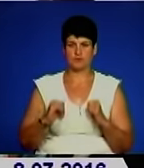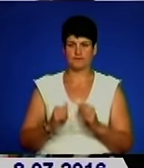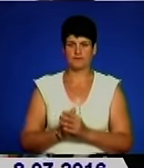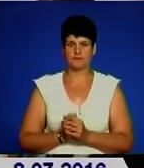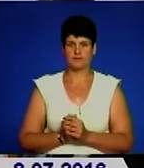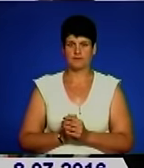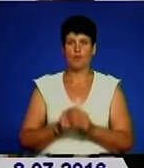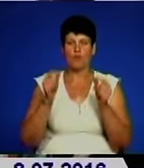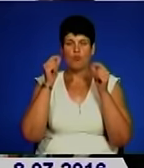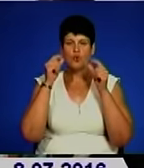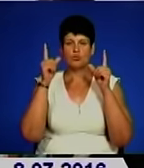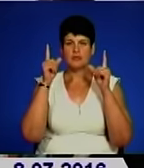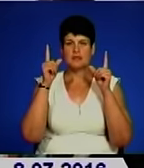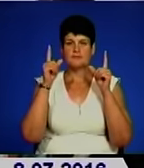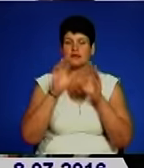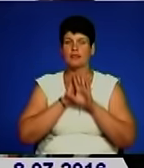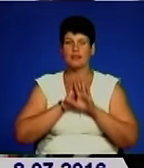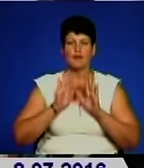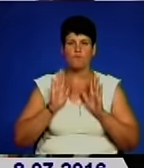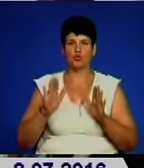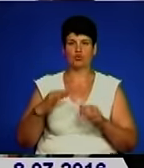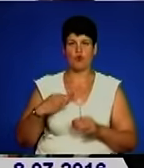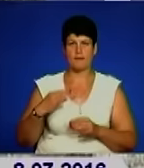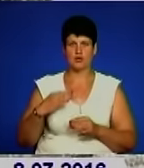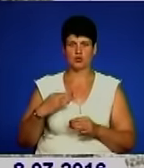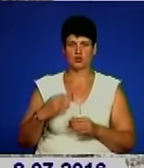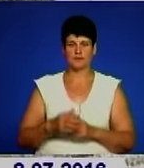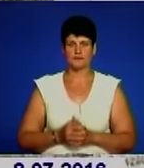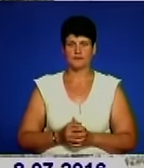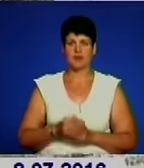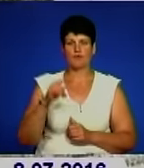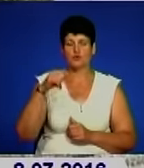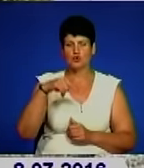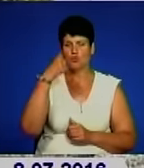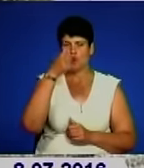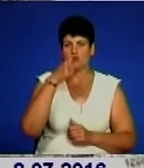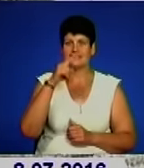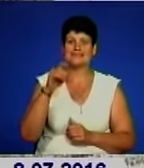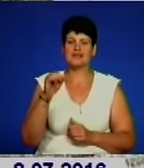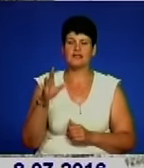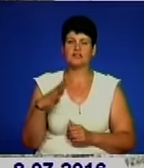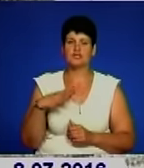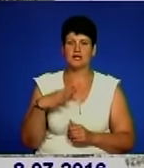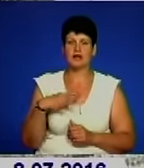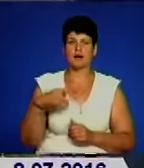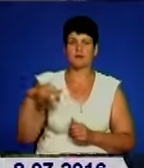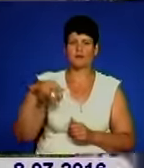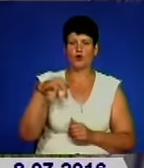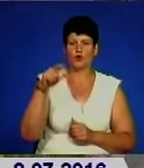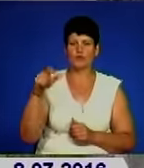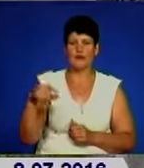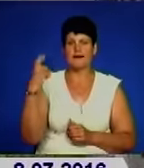пробудімся, не будьмо байдужими. Цього року в Зарваниці очікують прочан з Харківщини,